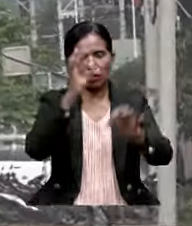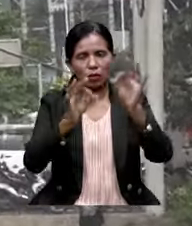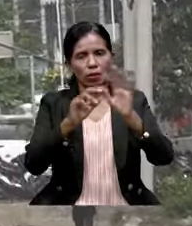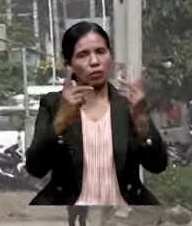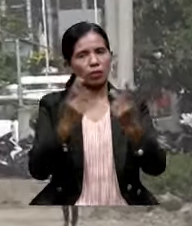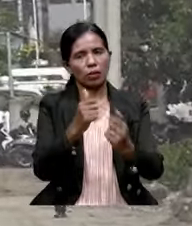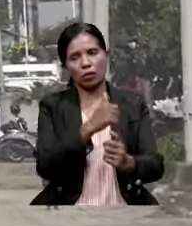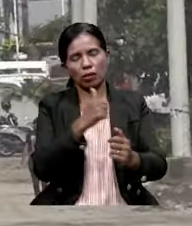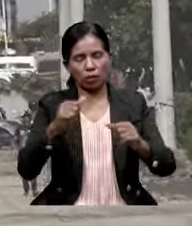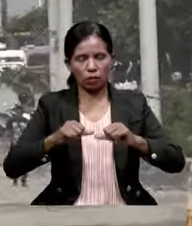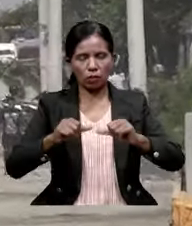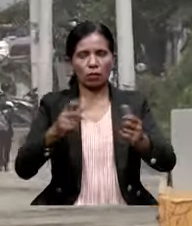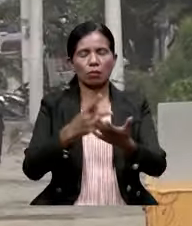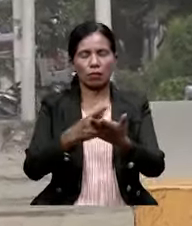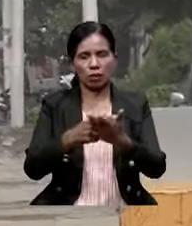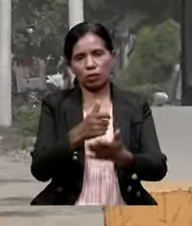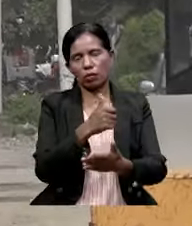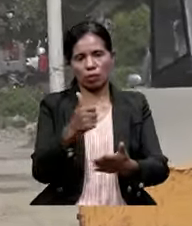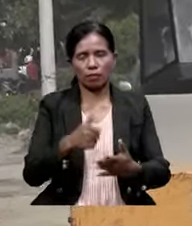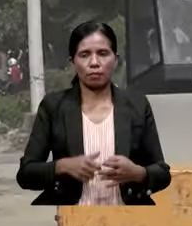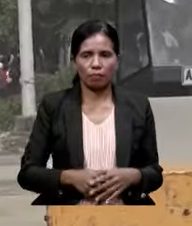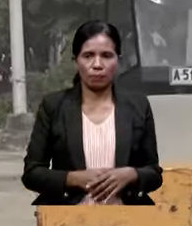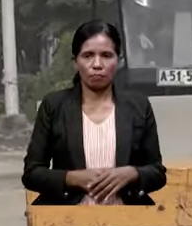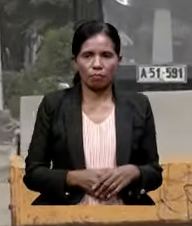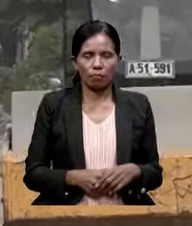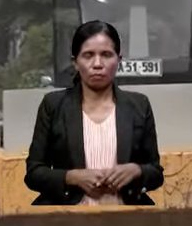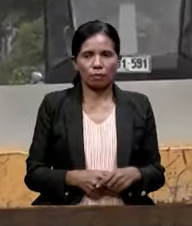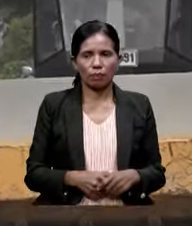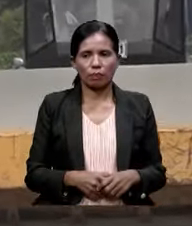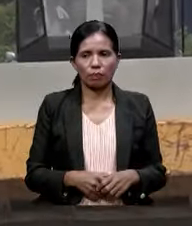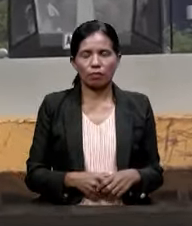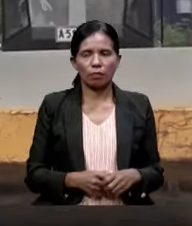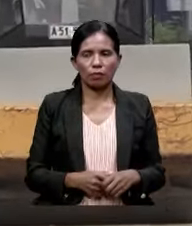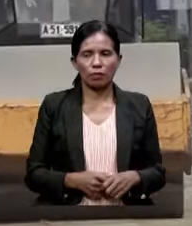seluk ho di kontinua projeto refere David Gonsalves Felicia Fonseca jemen.